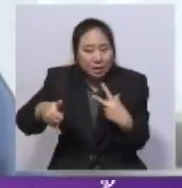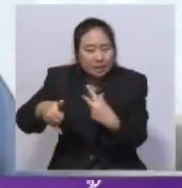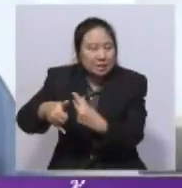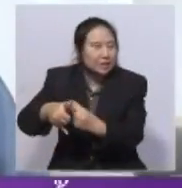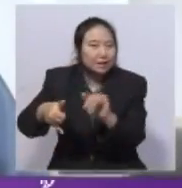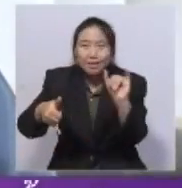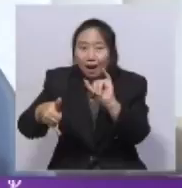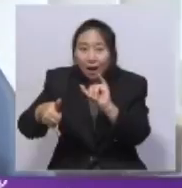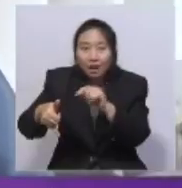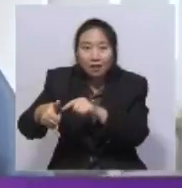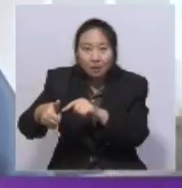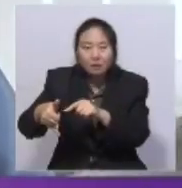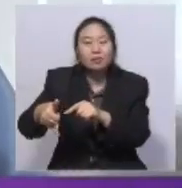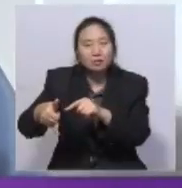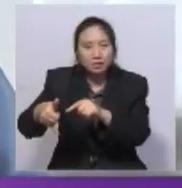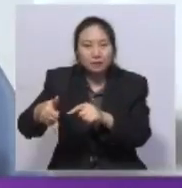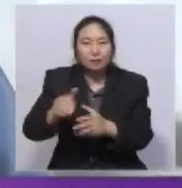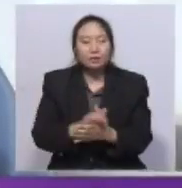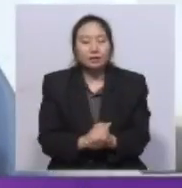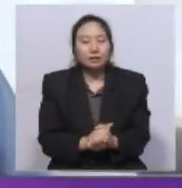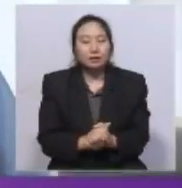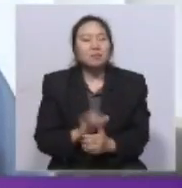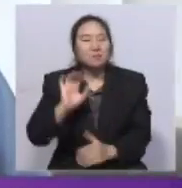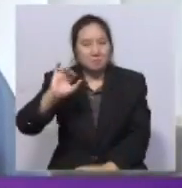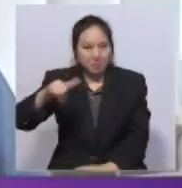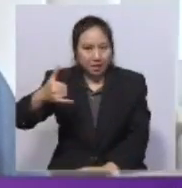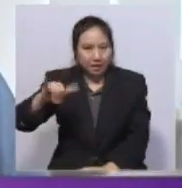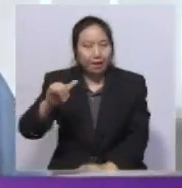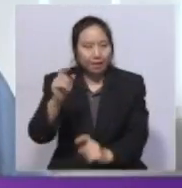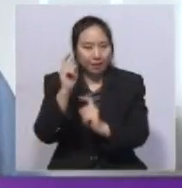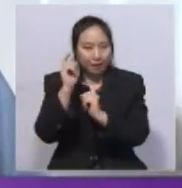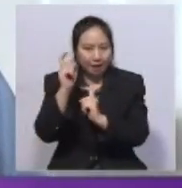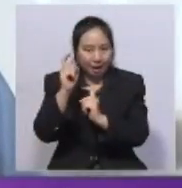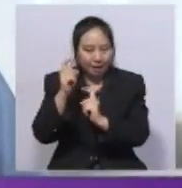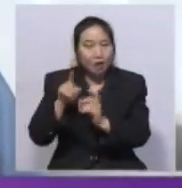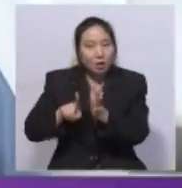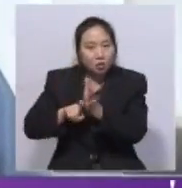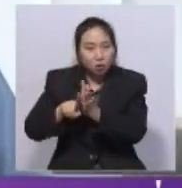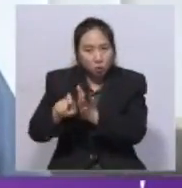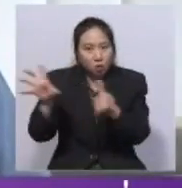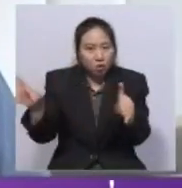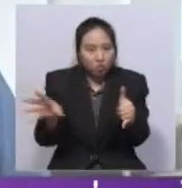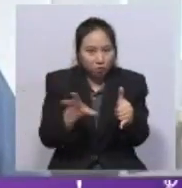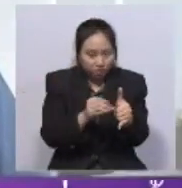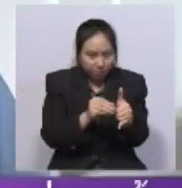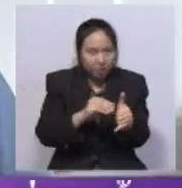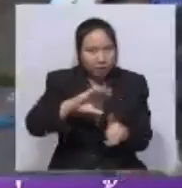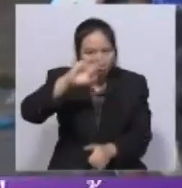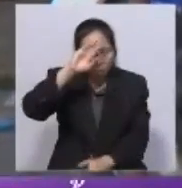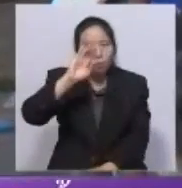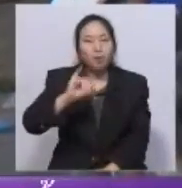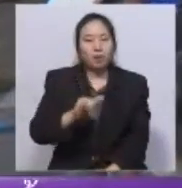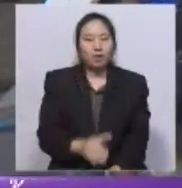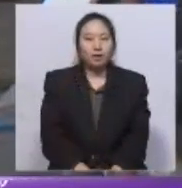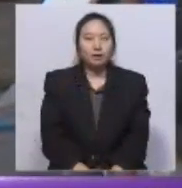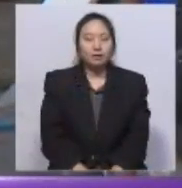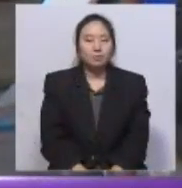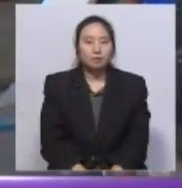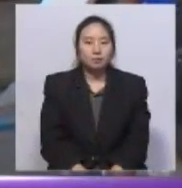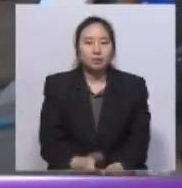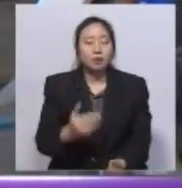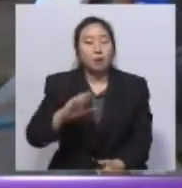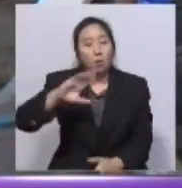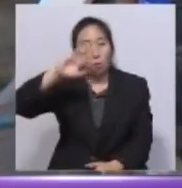คซีนป้องกันโรคพิษสุนัขบ้าเนี่ยนะครับมันก็จะมีโอกาสเสี่ยงที่จะทำให้เราติดเชื้อแล้วก็เป็นโรคนี้ได้ครับ โรคพิษสุนัขบ้า